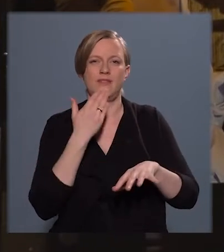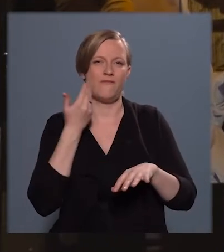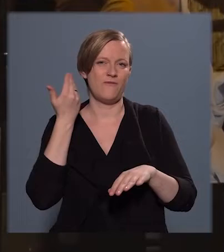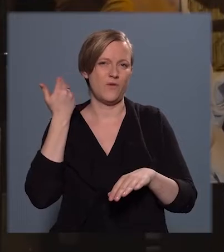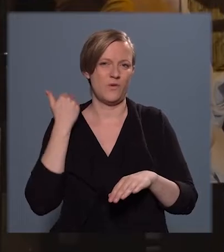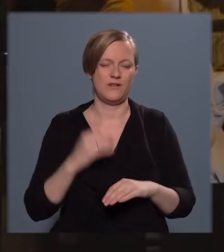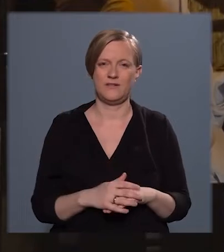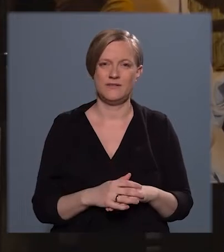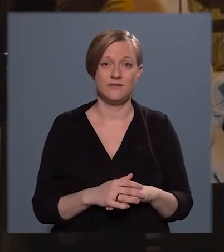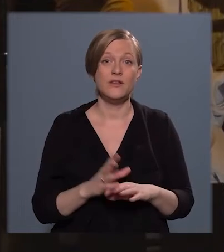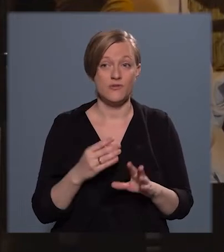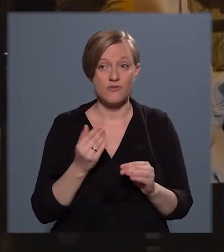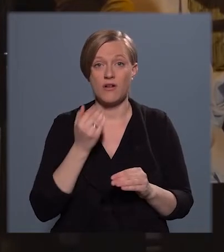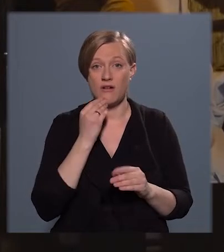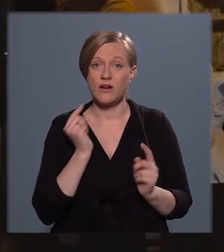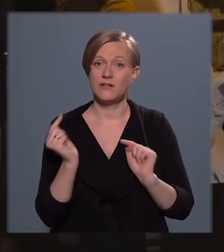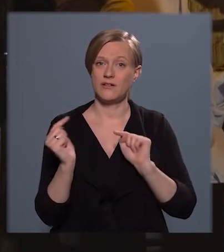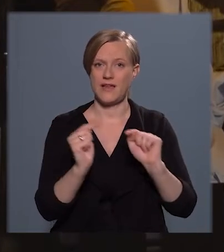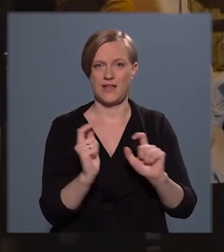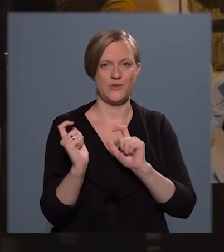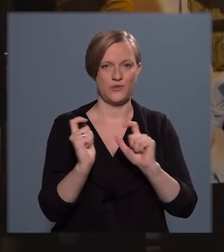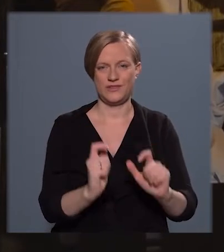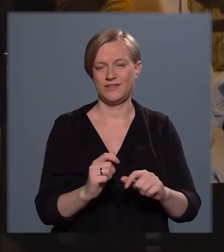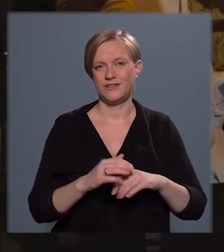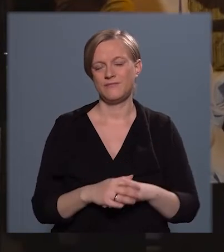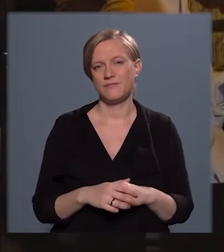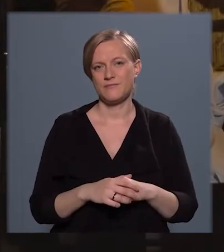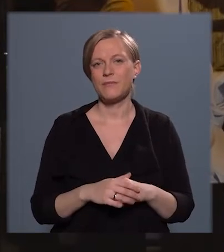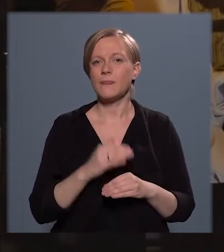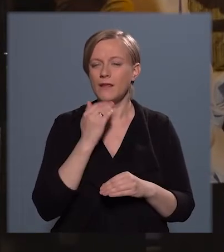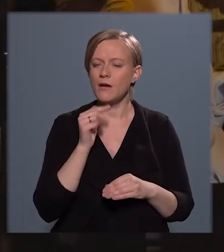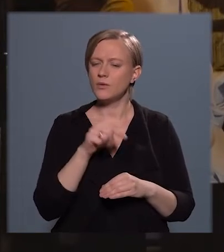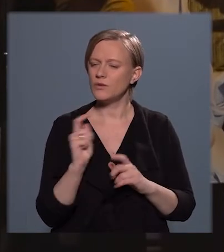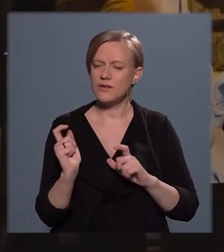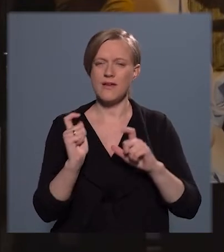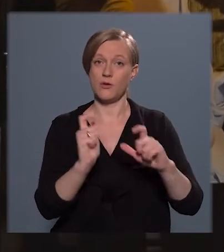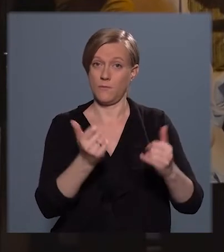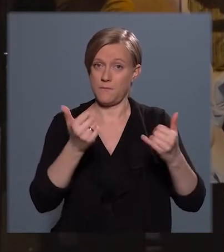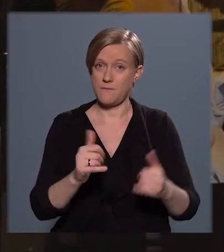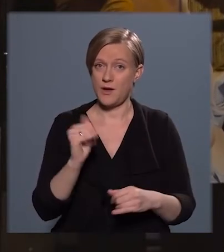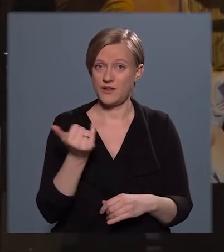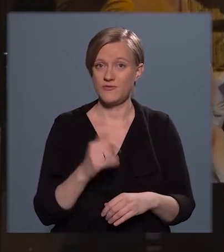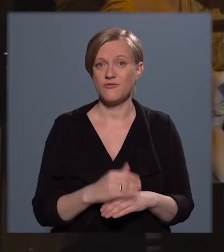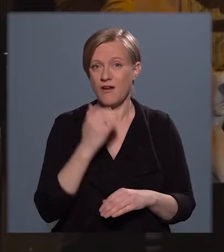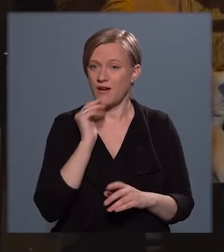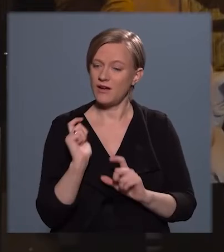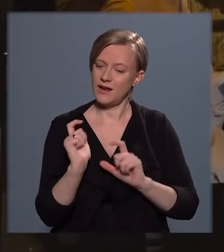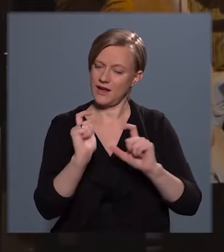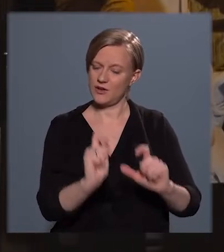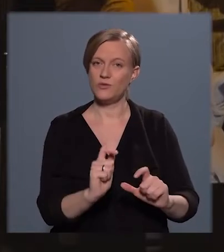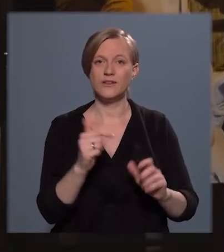Pedig sokan el akarnak oda jutni. El akarnak oda jutni ma is, el akarnak oda